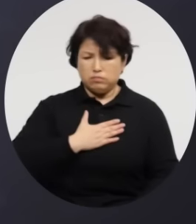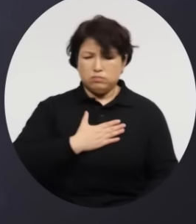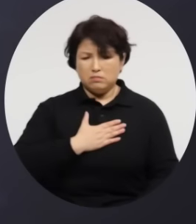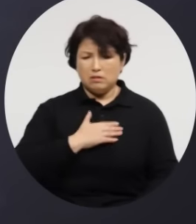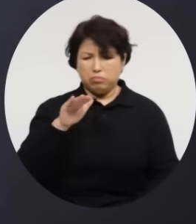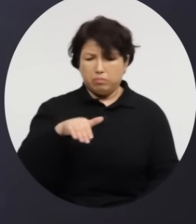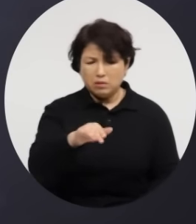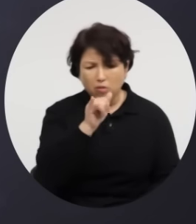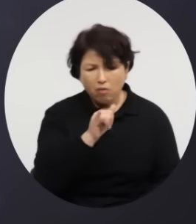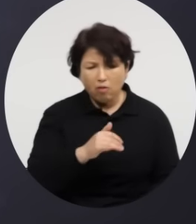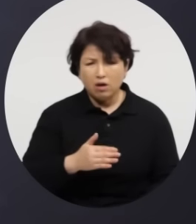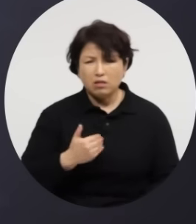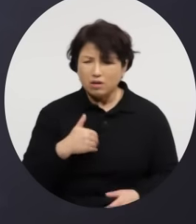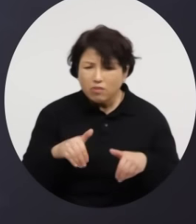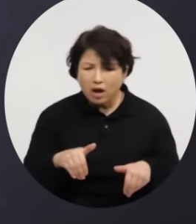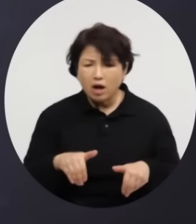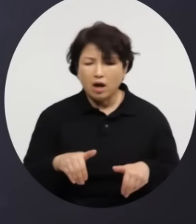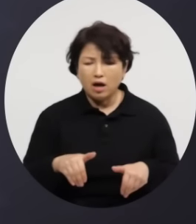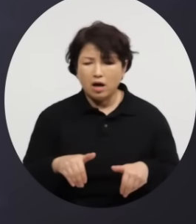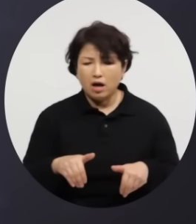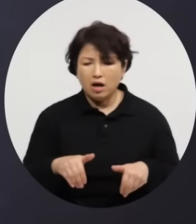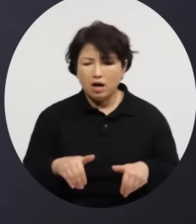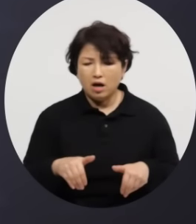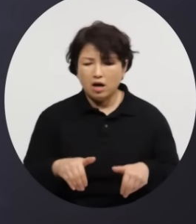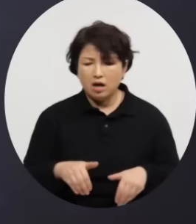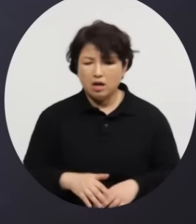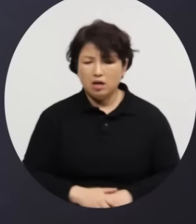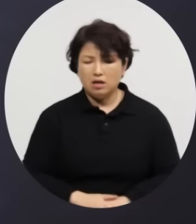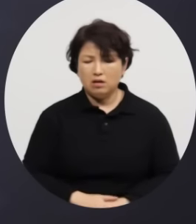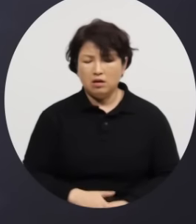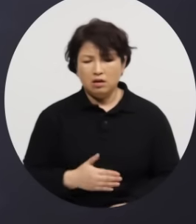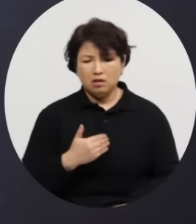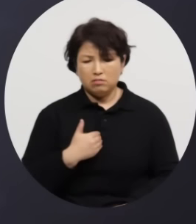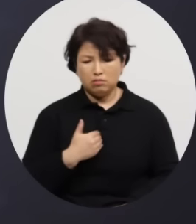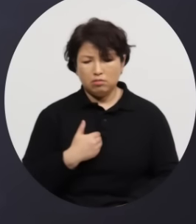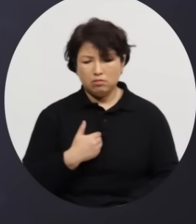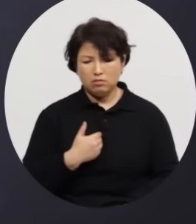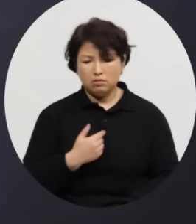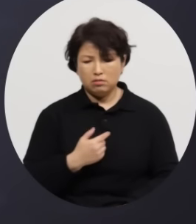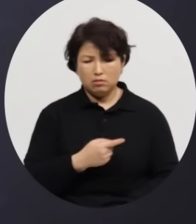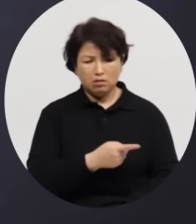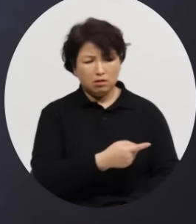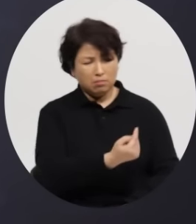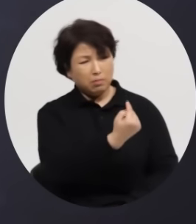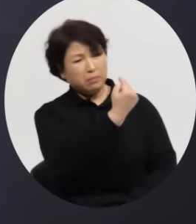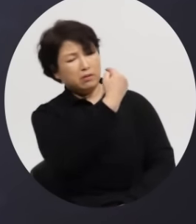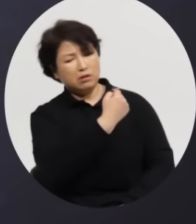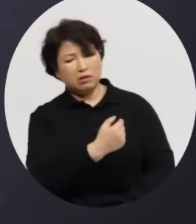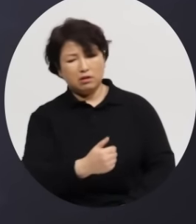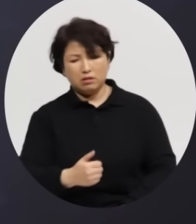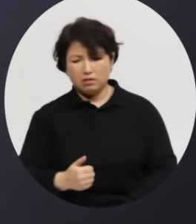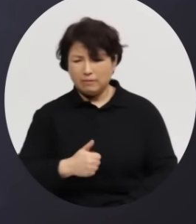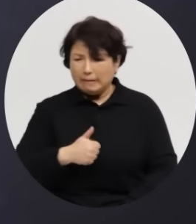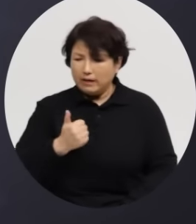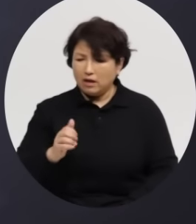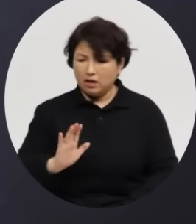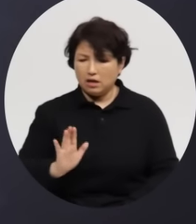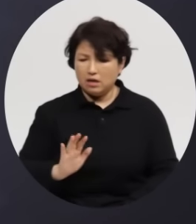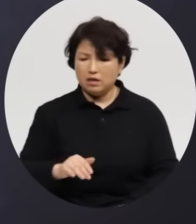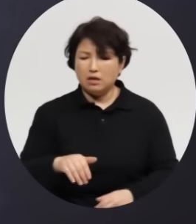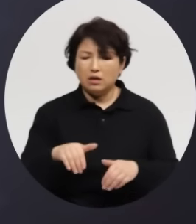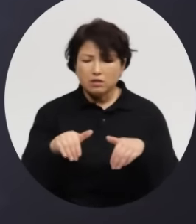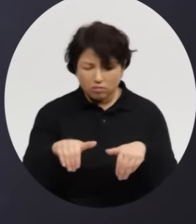이렇게 딱 자각하는 게 필요한 거예요. 내가 화를 내는 게 정당한 게 아니고 저 사람이 뭐라 그런다고 내가 화를 내는 게 그게